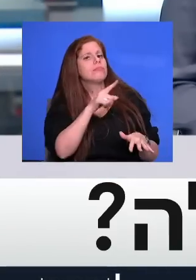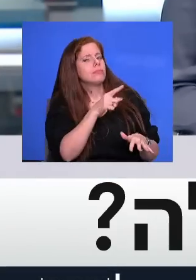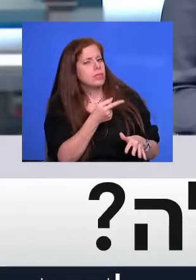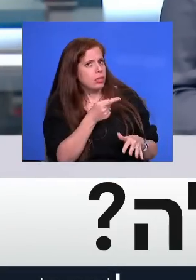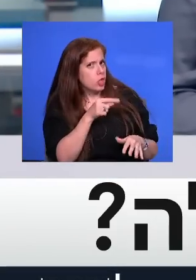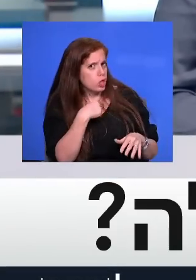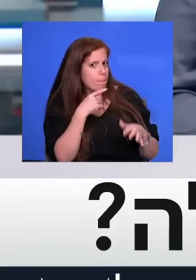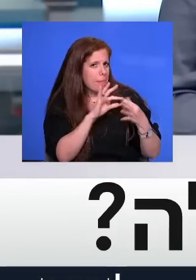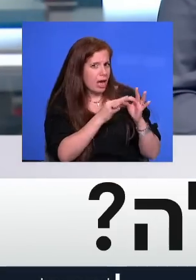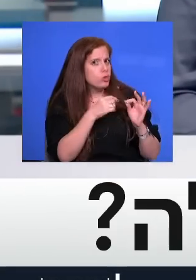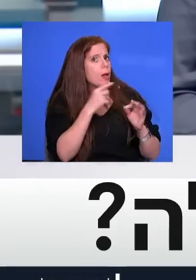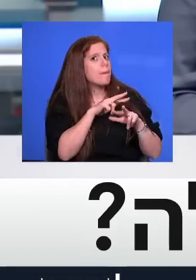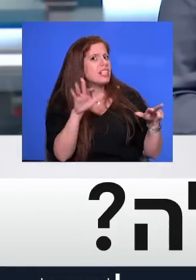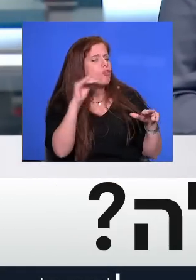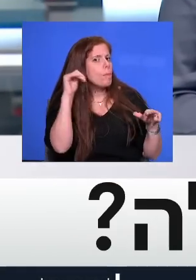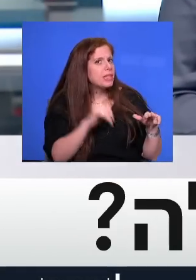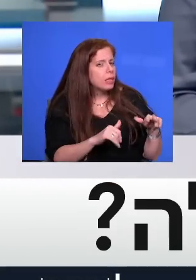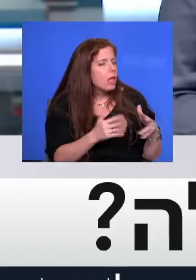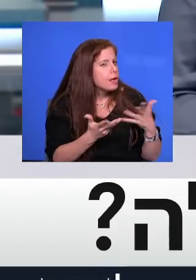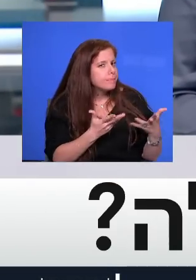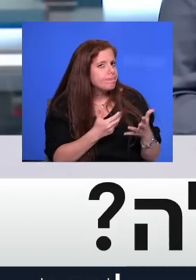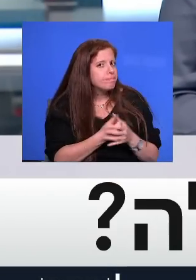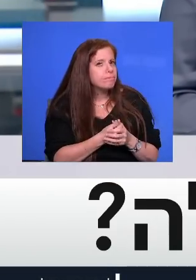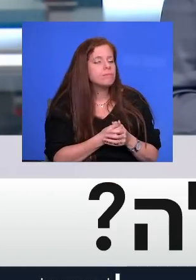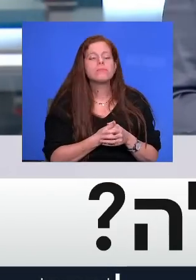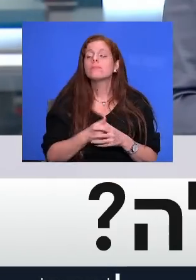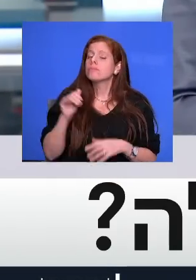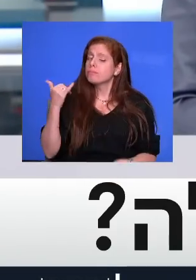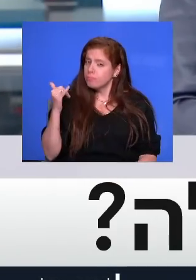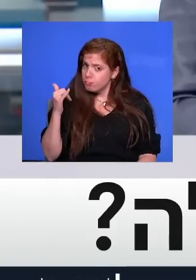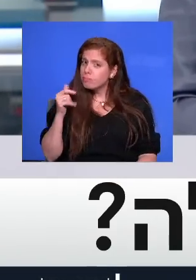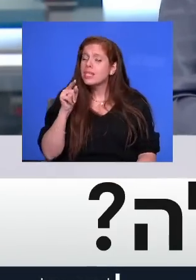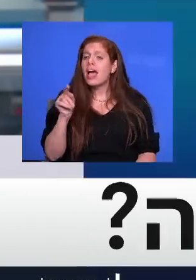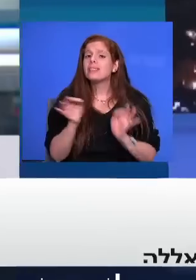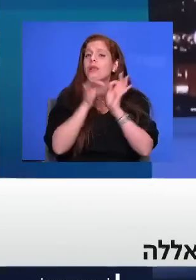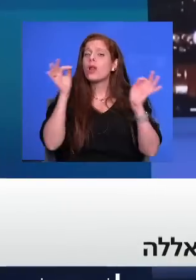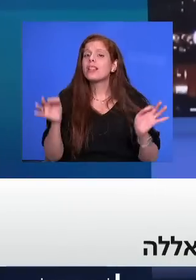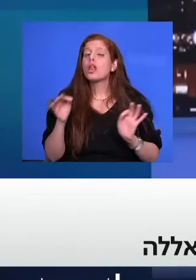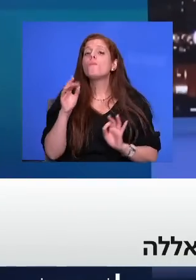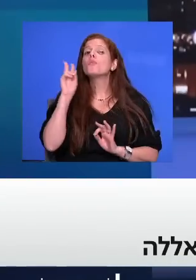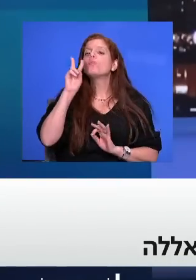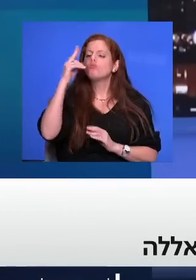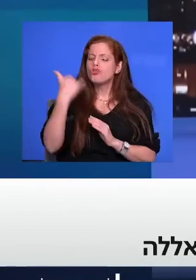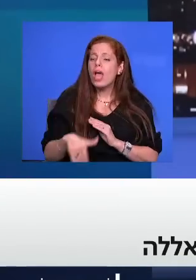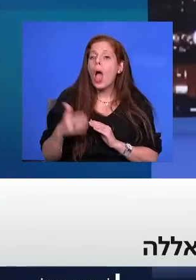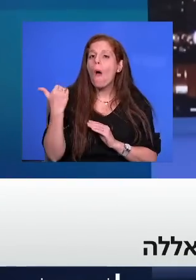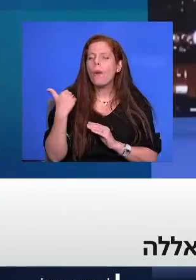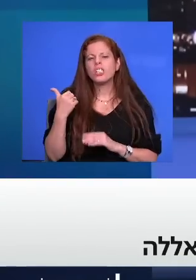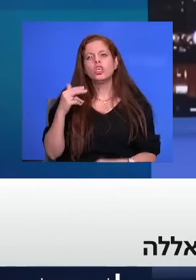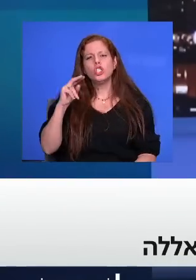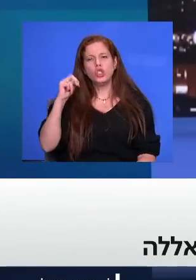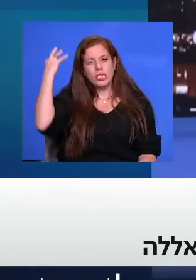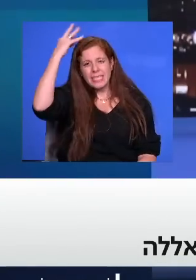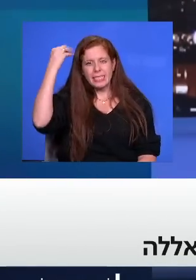טוענים שמצבו מידרדר. מה אנחנו יודעים לומר על כך? נכון מיכל, אז הכל החל ביום שישי האחרון, כאשר נסראללה היה אמור לשאת